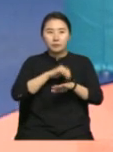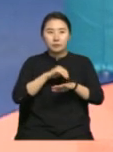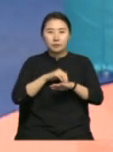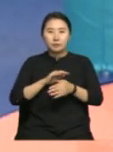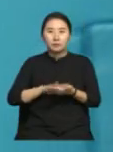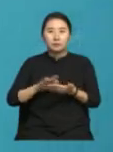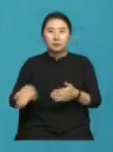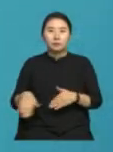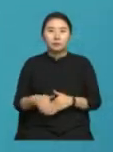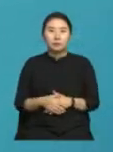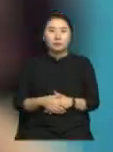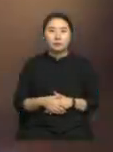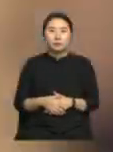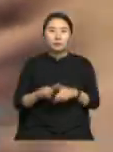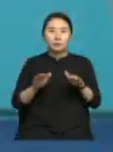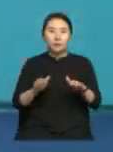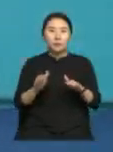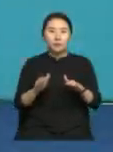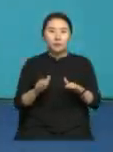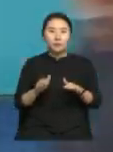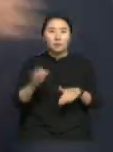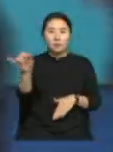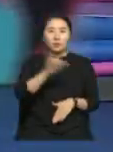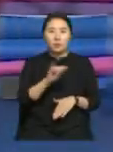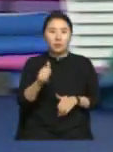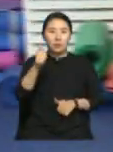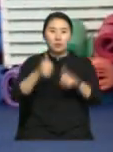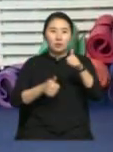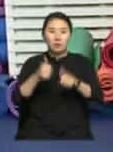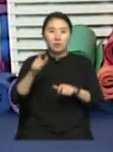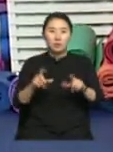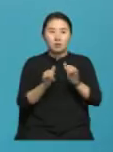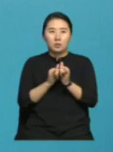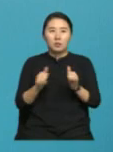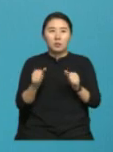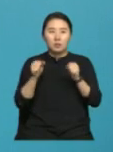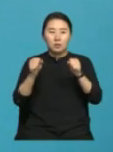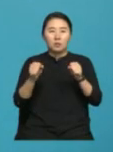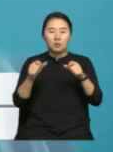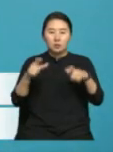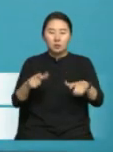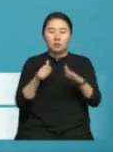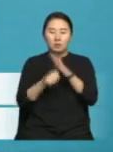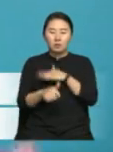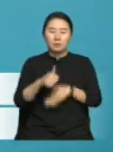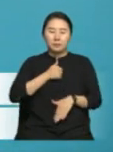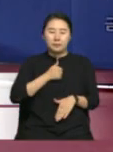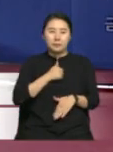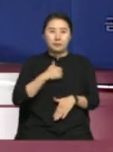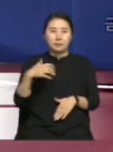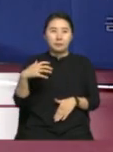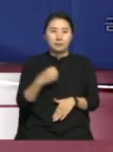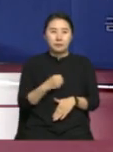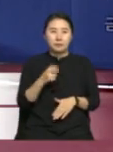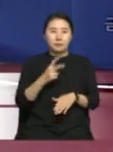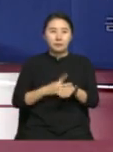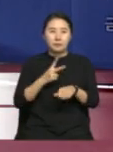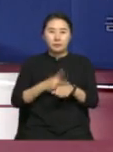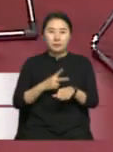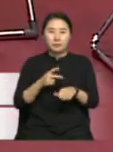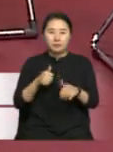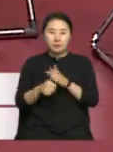임하도록 하겠습니다. 이제 코앞으로 다가온 전국체전, 주민들의 응원과 지역 대표라는 자부심을 무기로